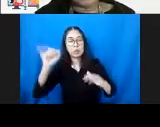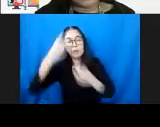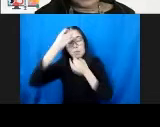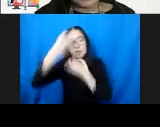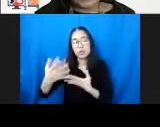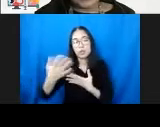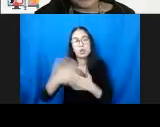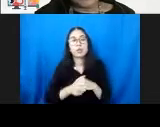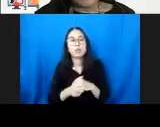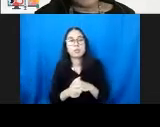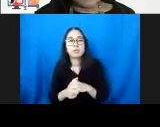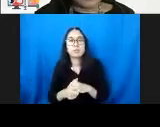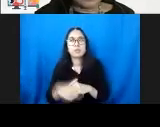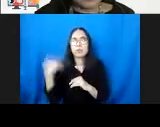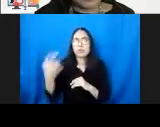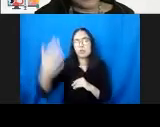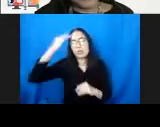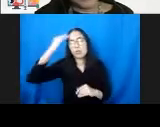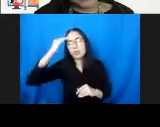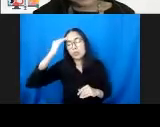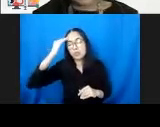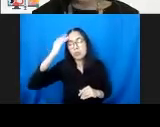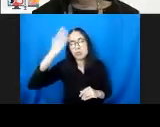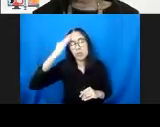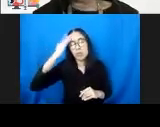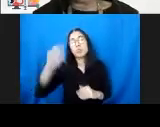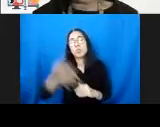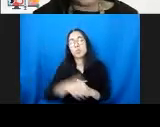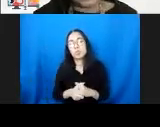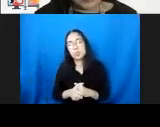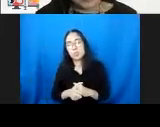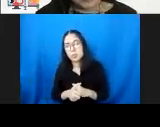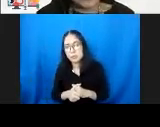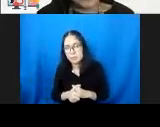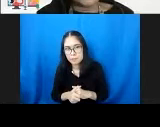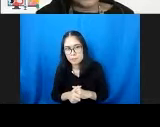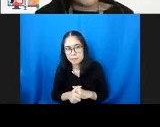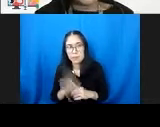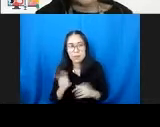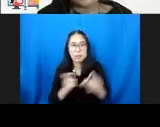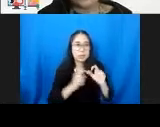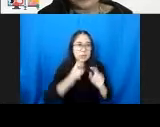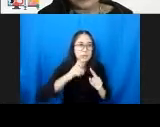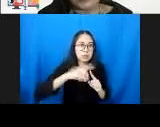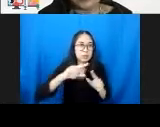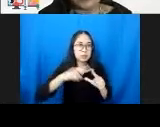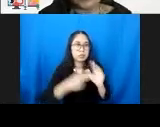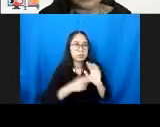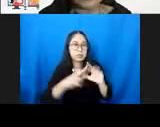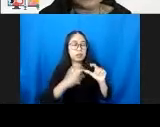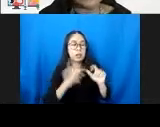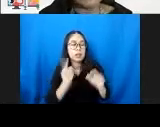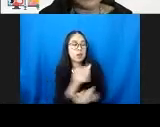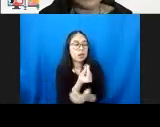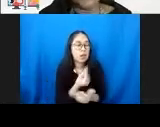Nah, kita tahu bahwa dalam melaksanakan Stranas, ada anggaran yang dialokasikan oleh